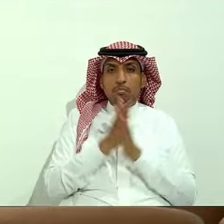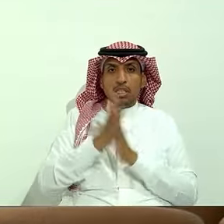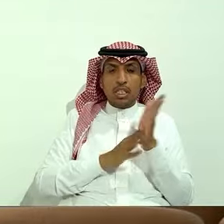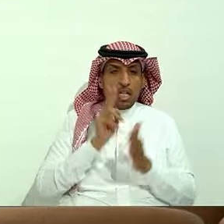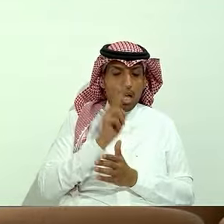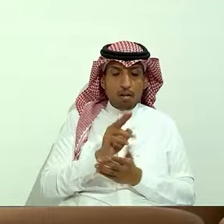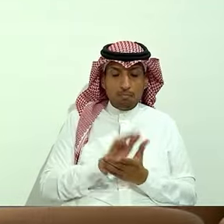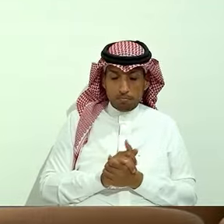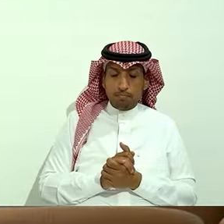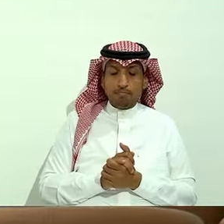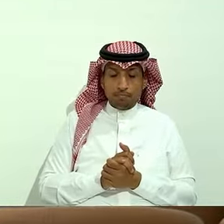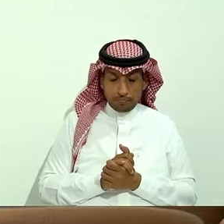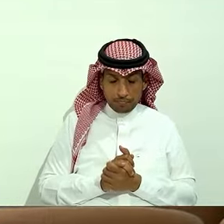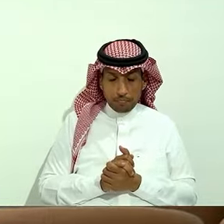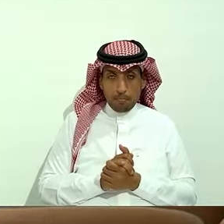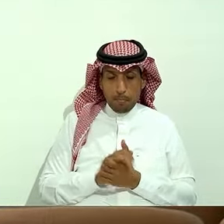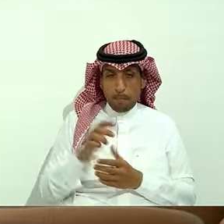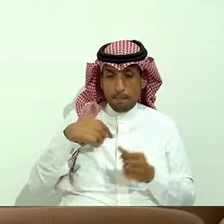أقول لك أول شيء